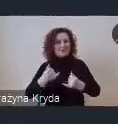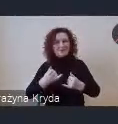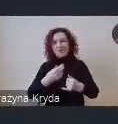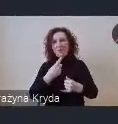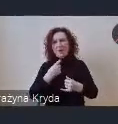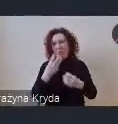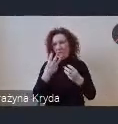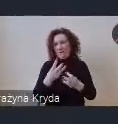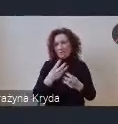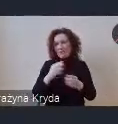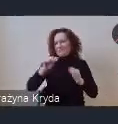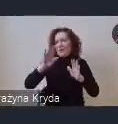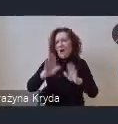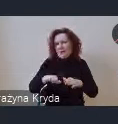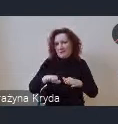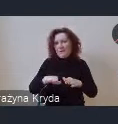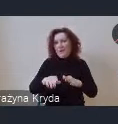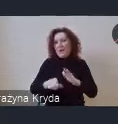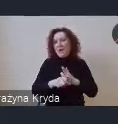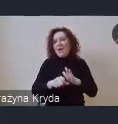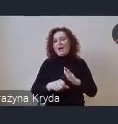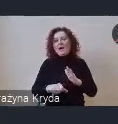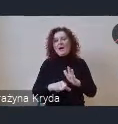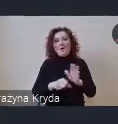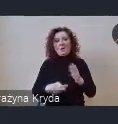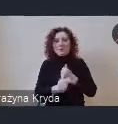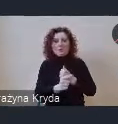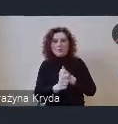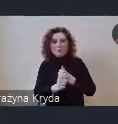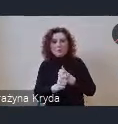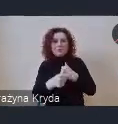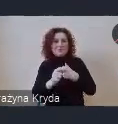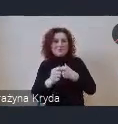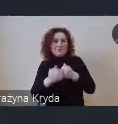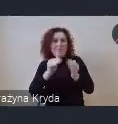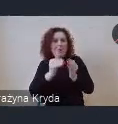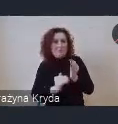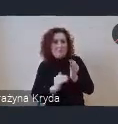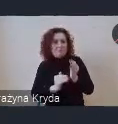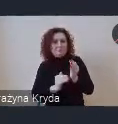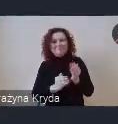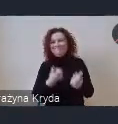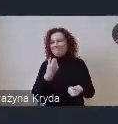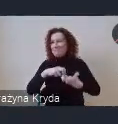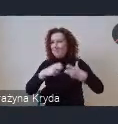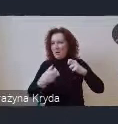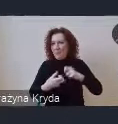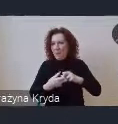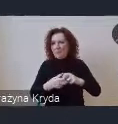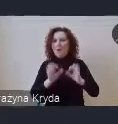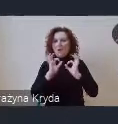wtedy mogą mieć trochę niższy priorytet od 70 centymetrów dół Robi się tragedia ale dobre Drzwi mają przynajmniej 90